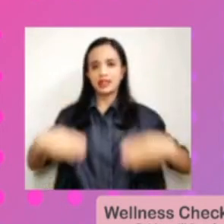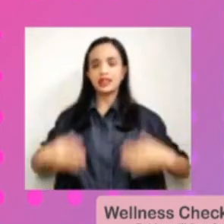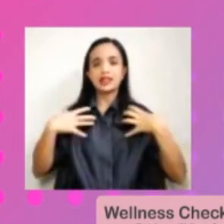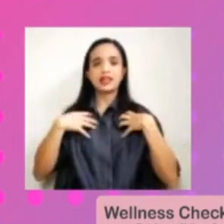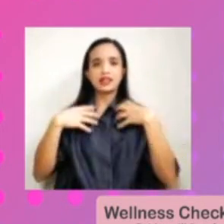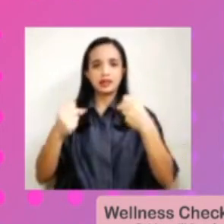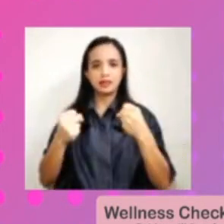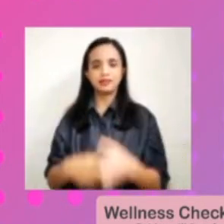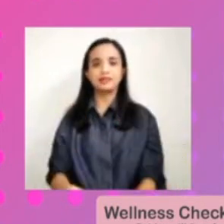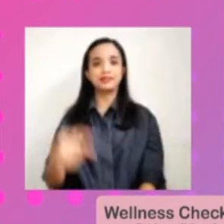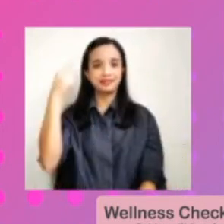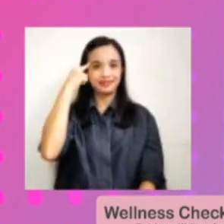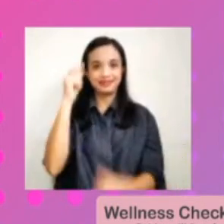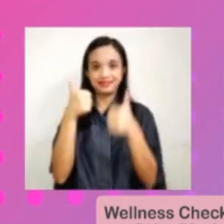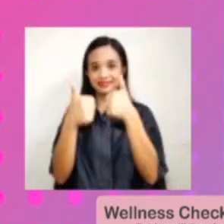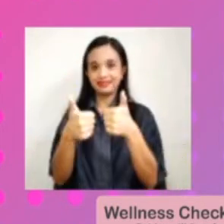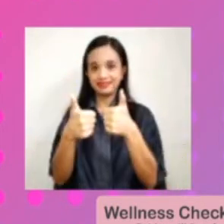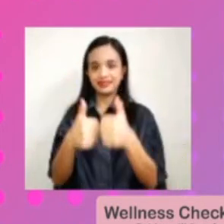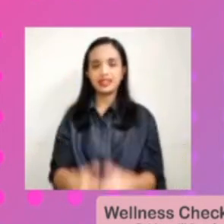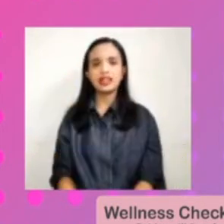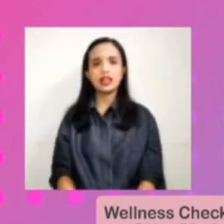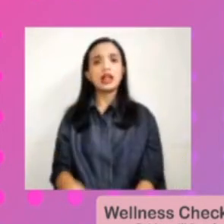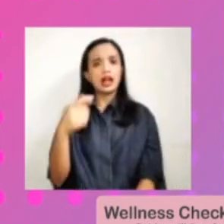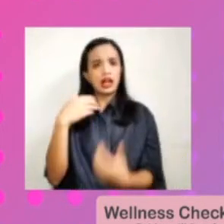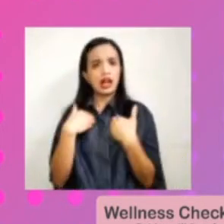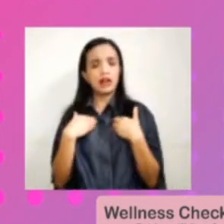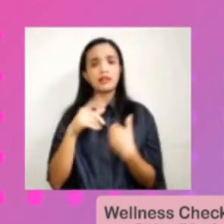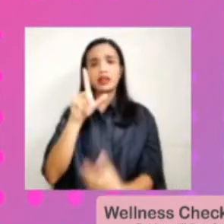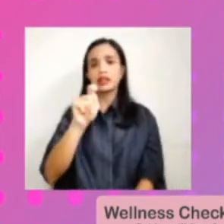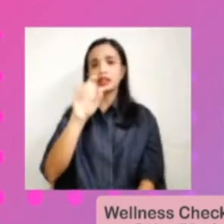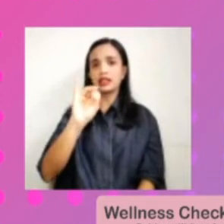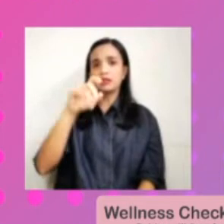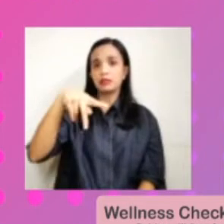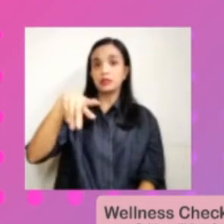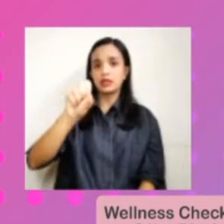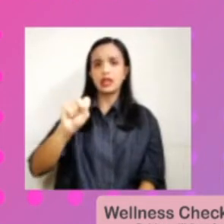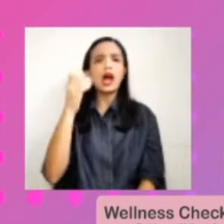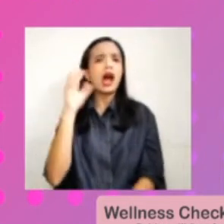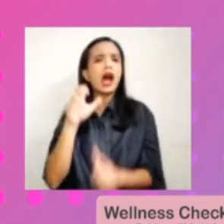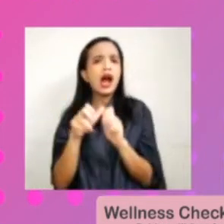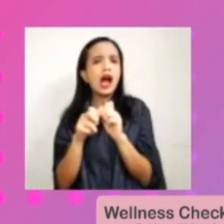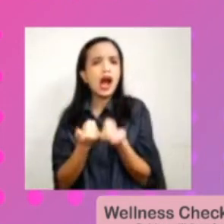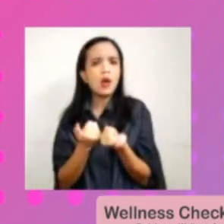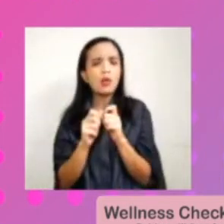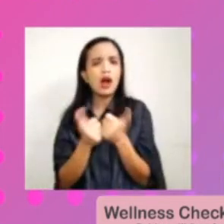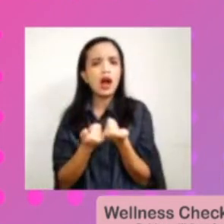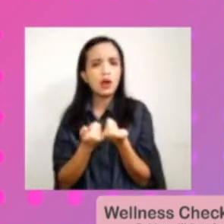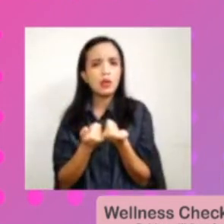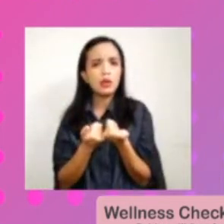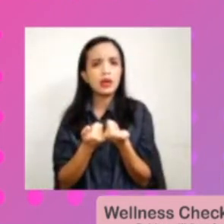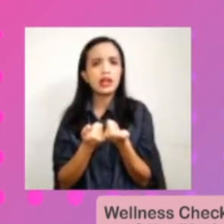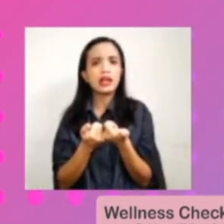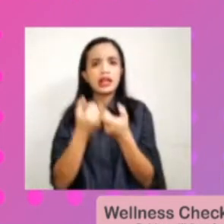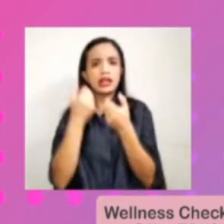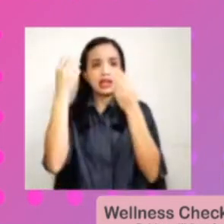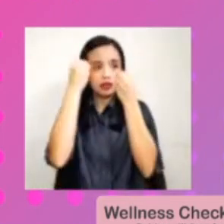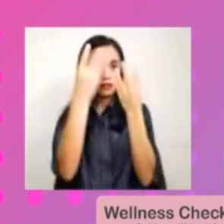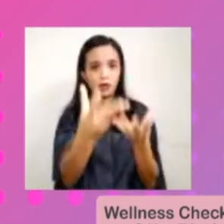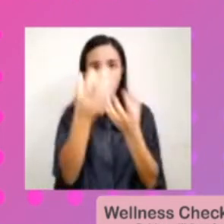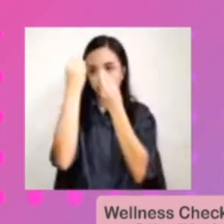health. Okay? So malalaman din po natin ang kahalagahan ng, of course, good nutrition and ang kaugnayan po nito sa pagkakaroon ng malusog